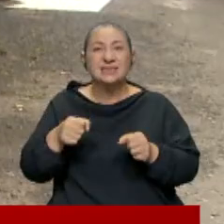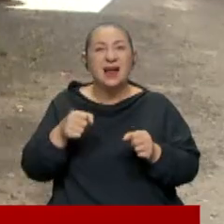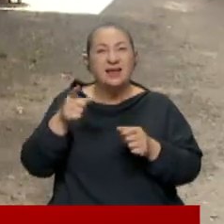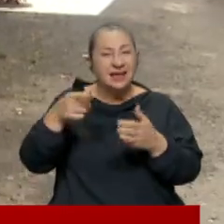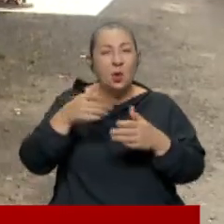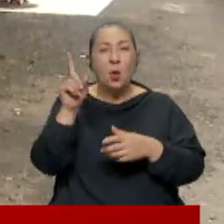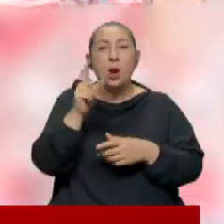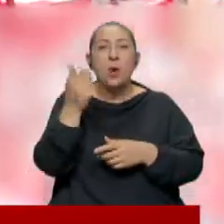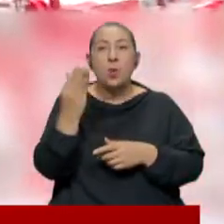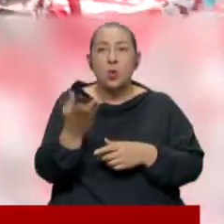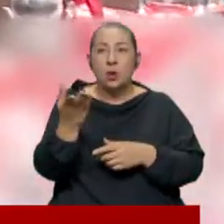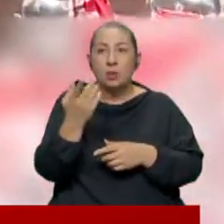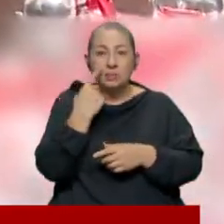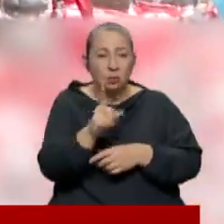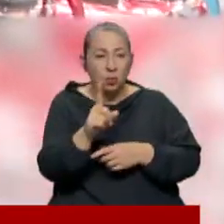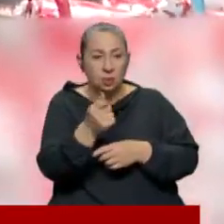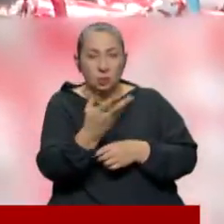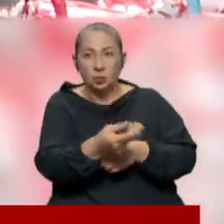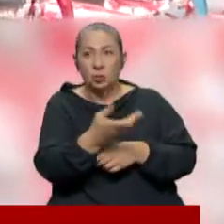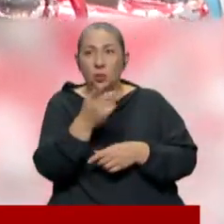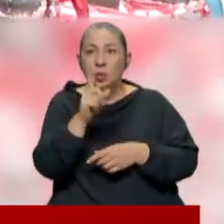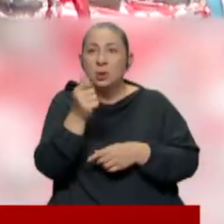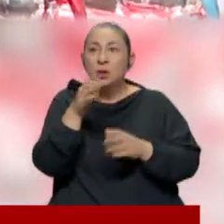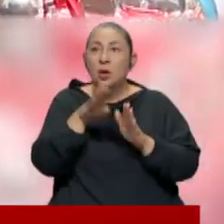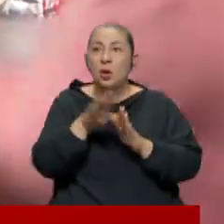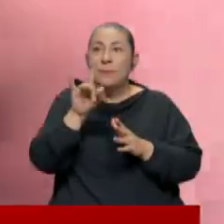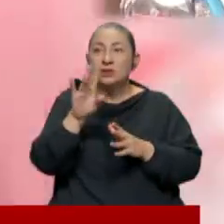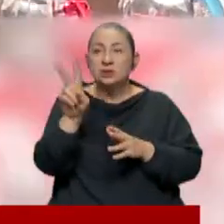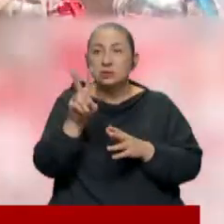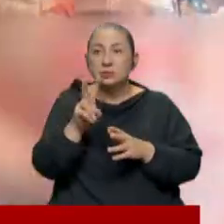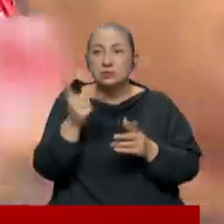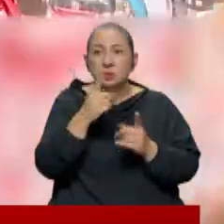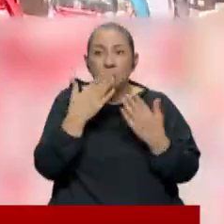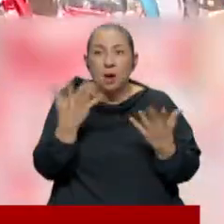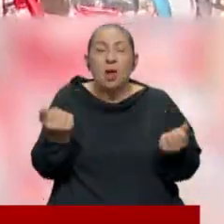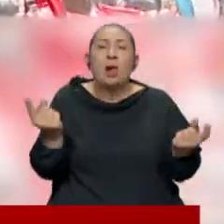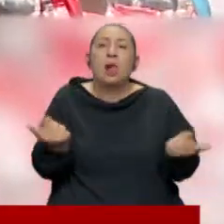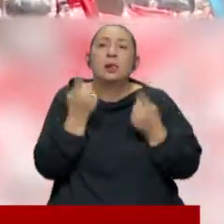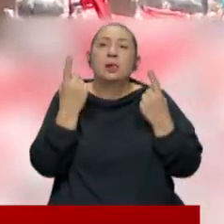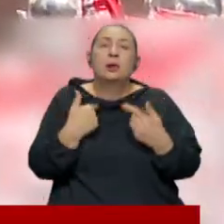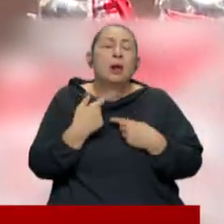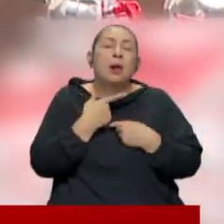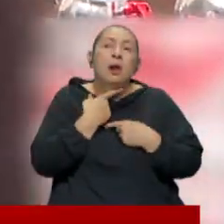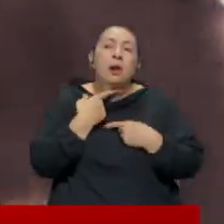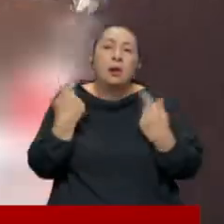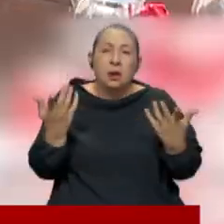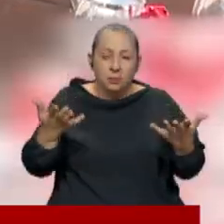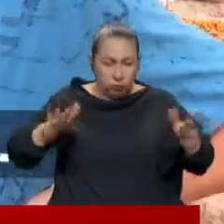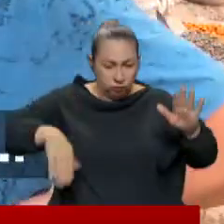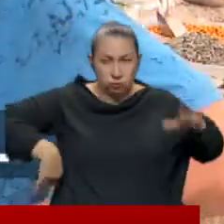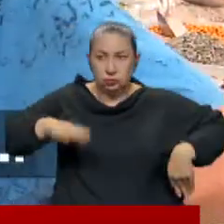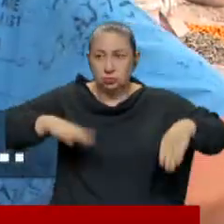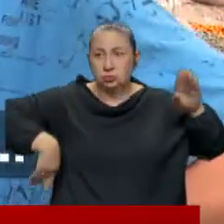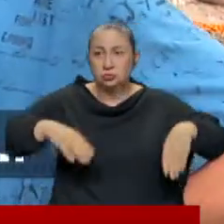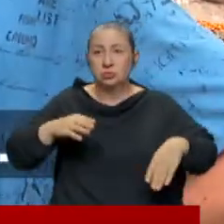kadar 10 lirayı buluyor. Baksana 10 lira. 10 liradan aşağı bir şey, 15-20 liradan aşağı bir şey yok. Alamıyorum. Ben kesinlikle alamıyorum. Bak elim boş.